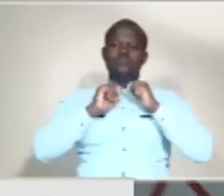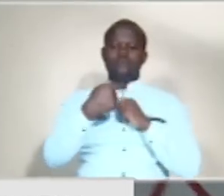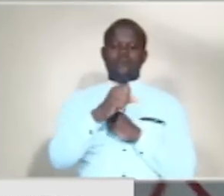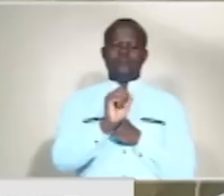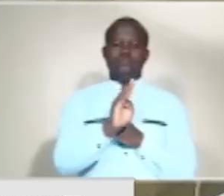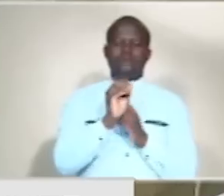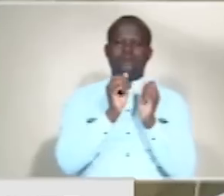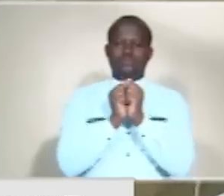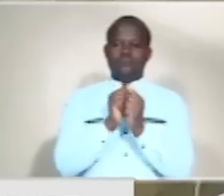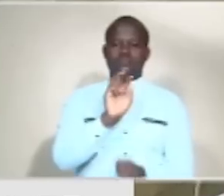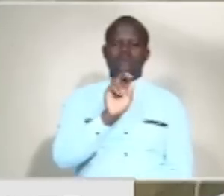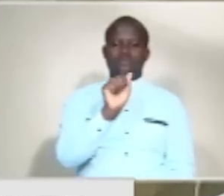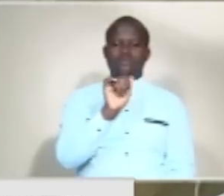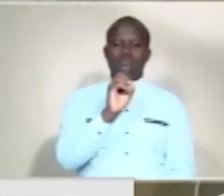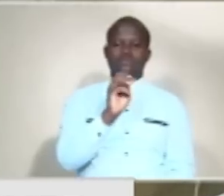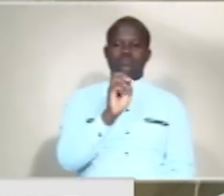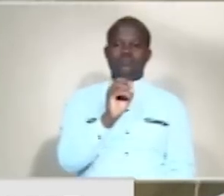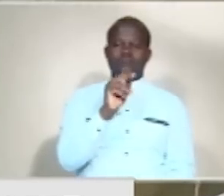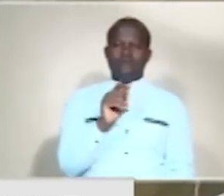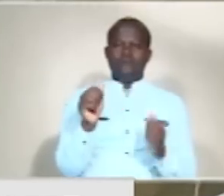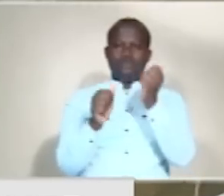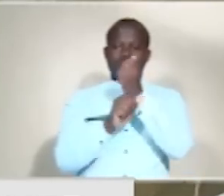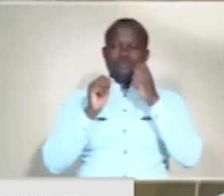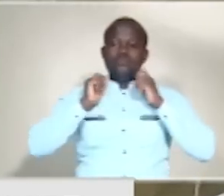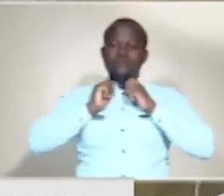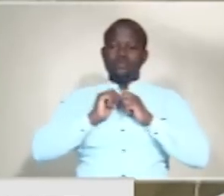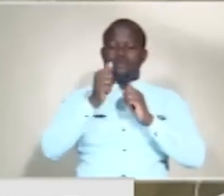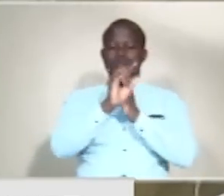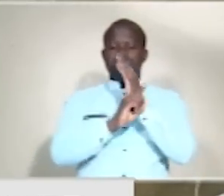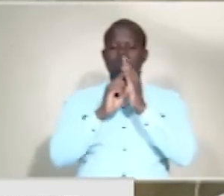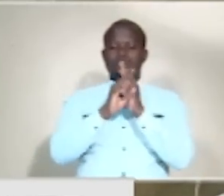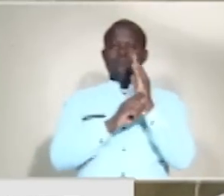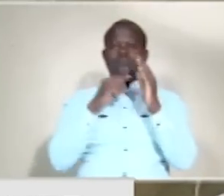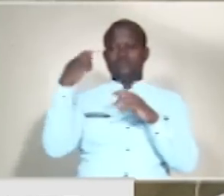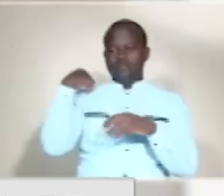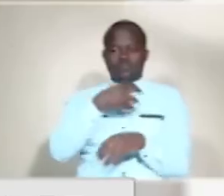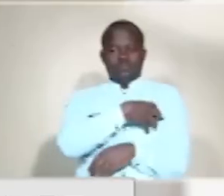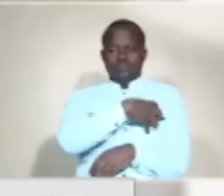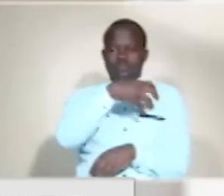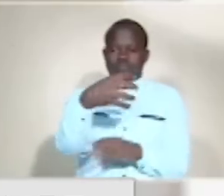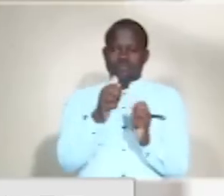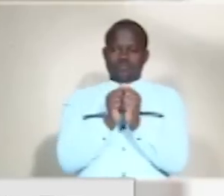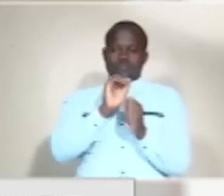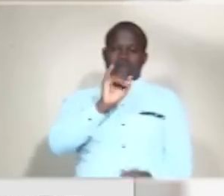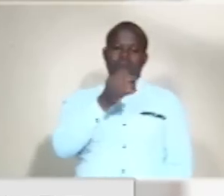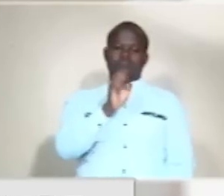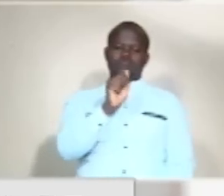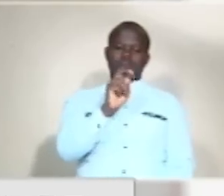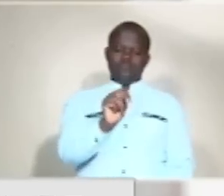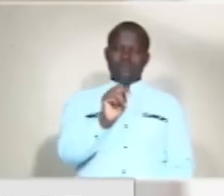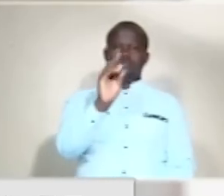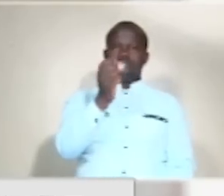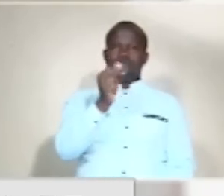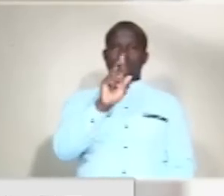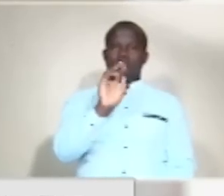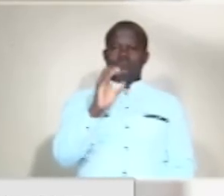ndetse na Raymond Chrétien Mbera Bahizi wahoze ari vice meya w'aka karere ushinzwe ubukungu hamwe na Jean d'Arc Nyirabihogo